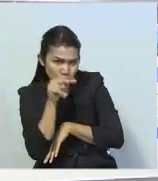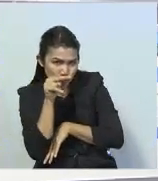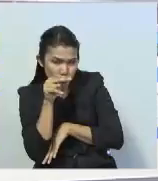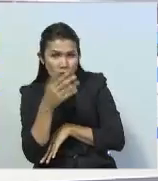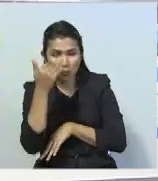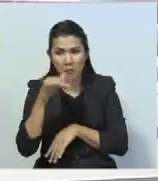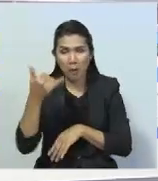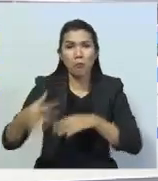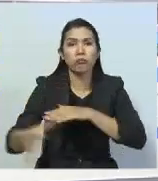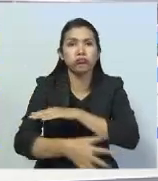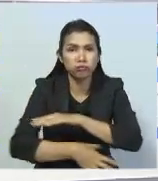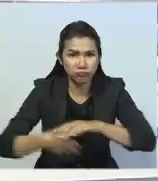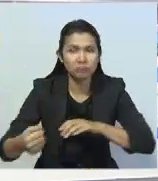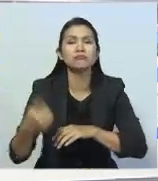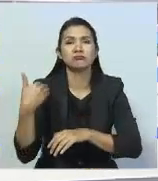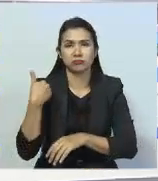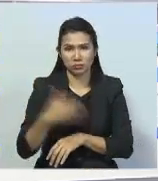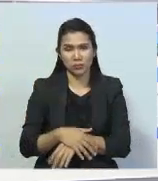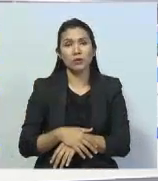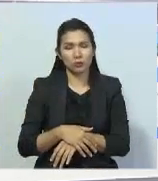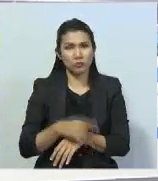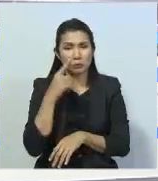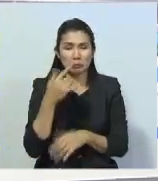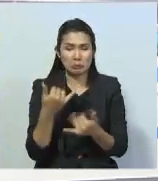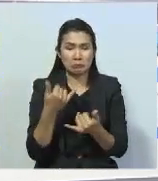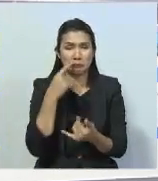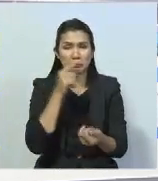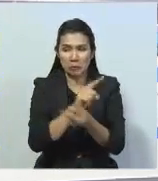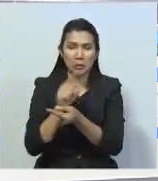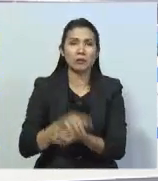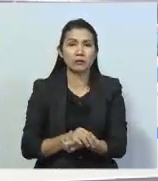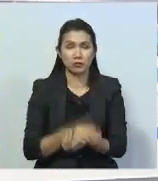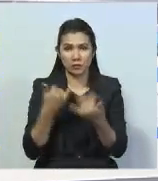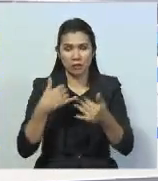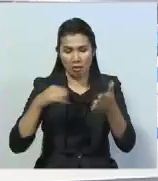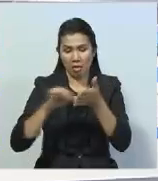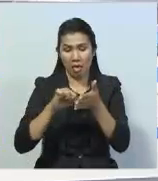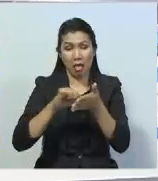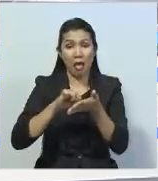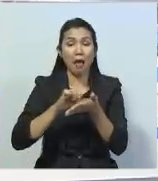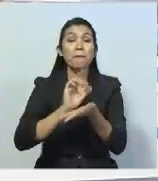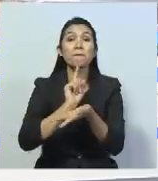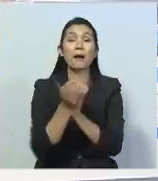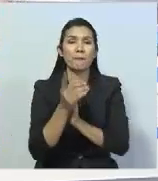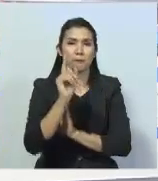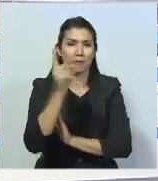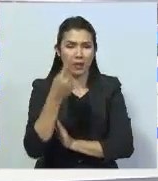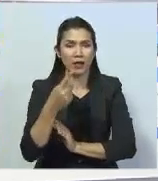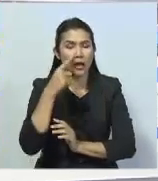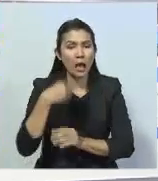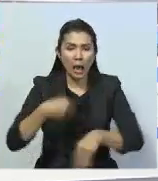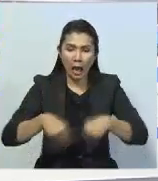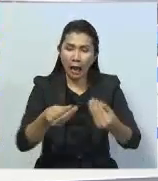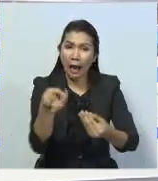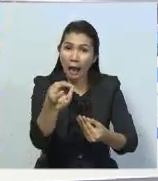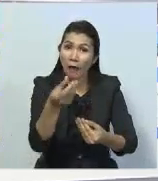ดูด้วยเพราะเดี๋ยวจะมีการขโมยข้าวนะบอกว่าเป็นปรากฏการณ์ใหม่ขึ้นมา คือตอนนี้ก็เลยต้องปรับเปลี่ยนวิธีนะคะเพื่อที่จะทำให้ข้าวได้คุณ